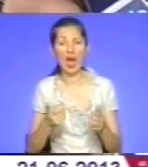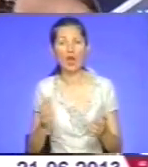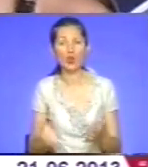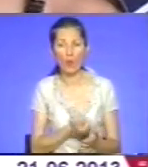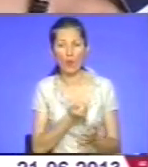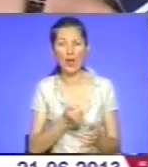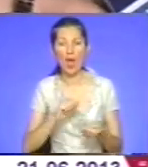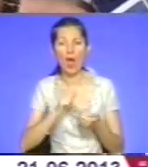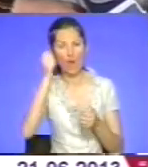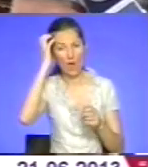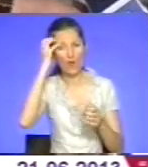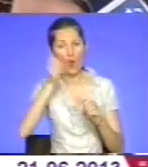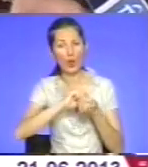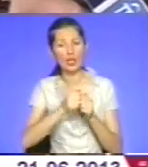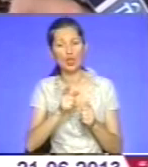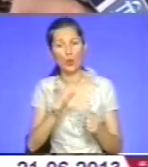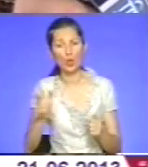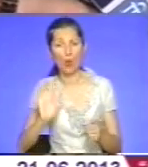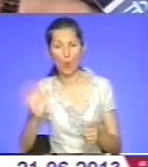щоб людям було тепло.